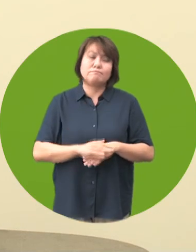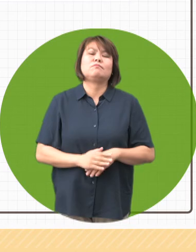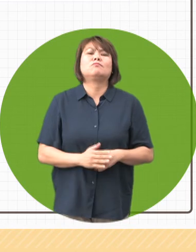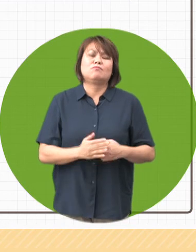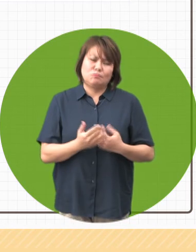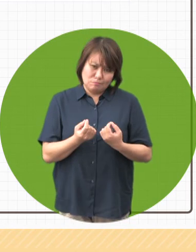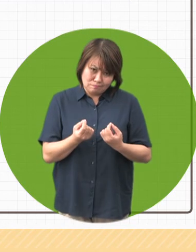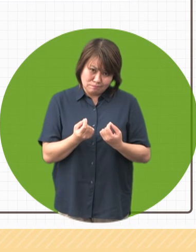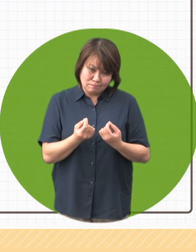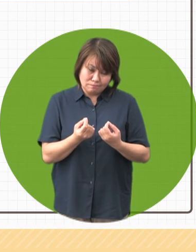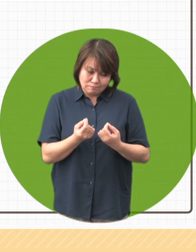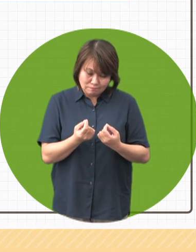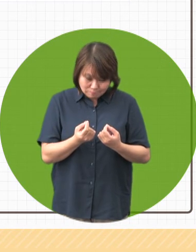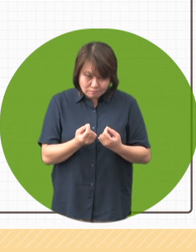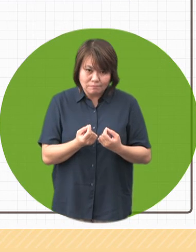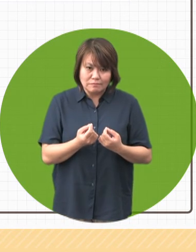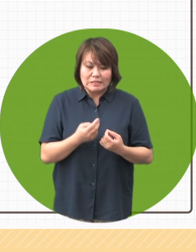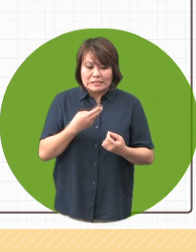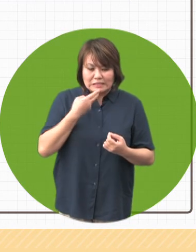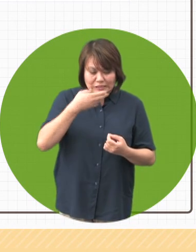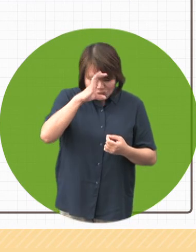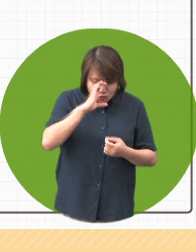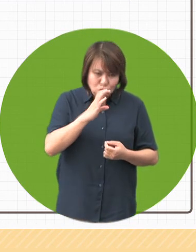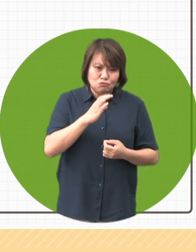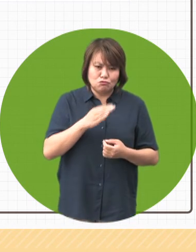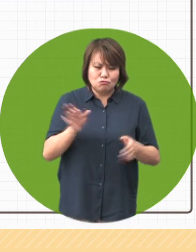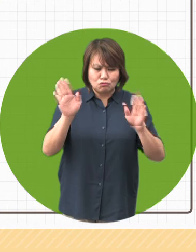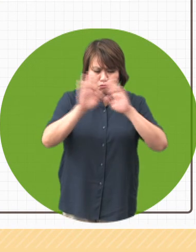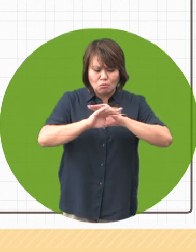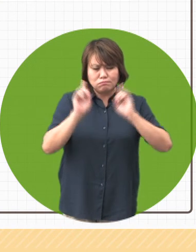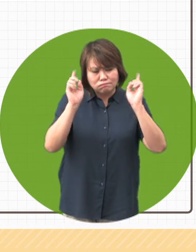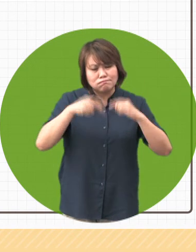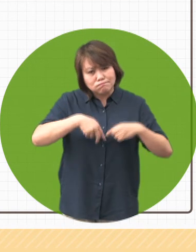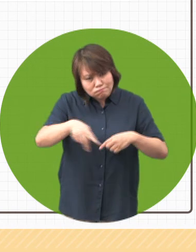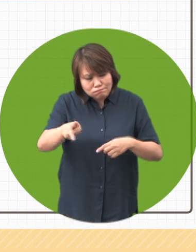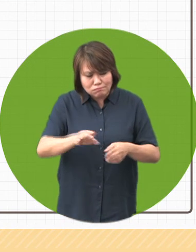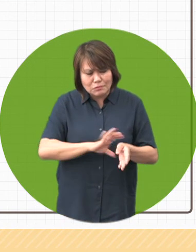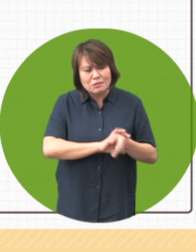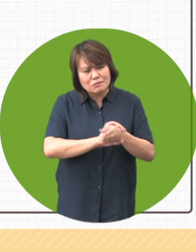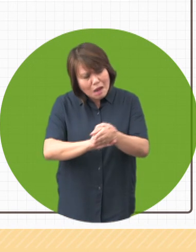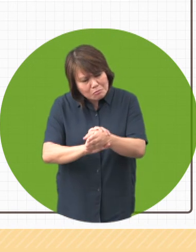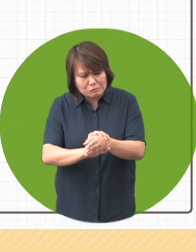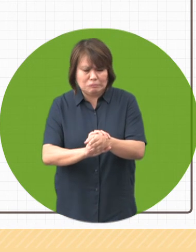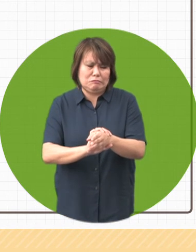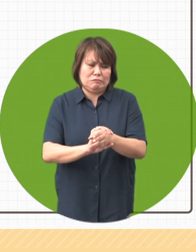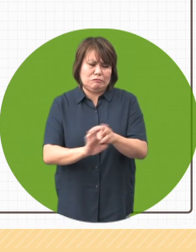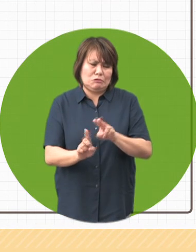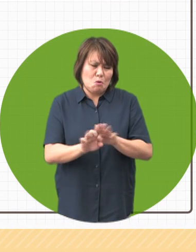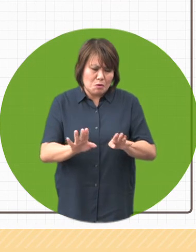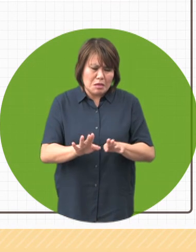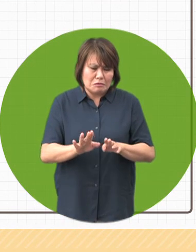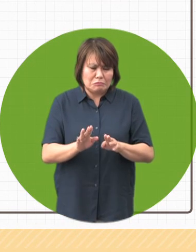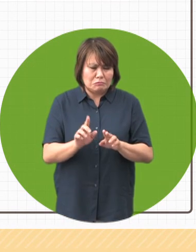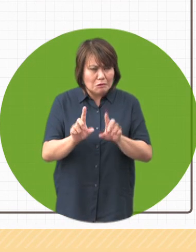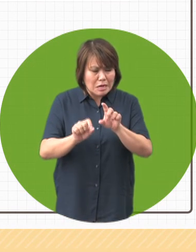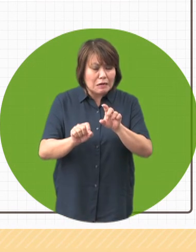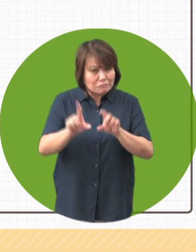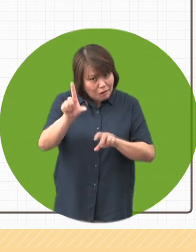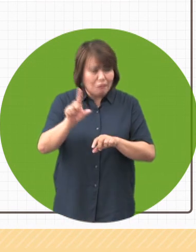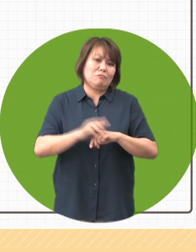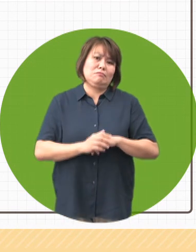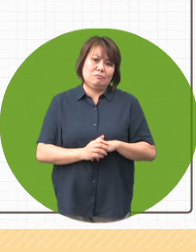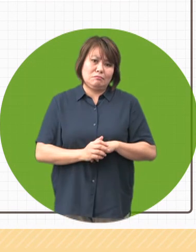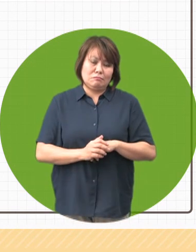はい沖縄では飲酒と深夜配下で歩道される少年の割合が特に高いんです確か